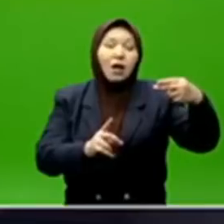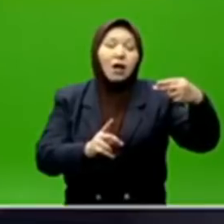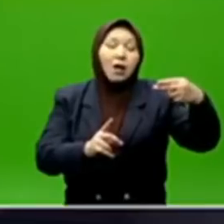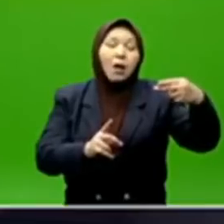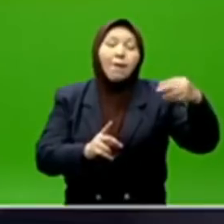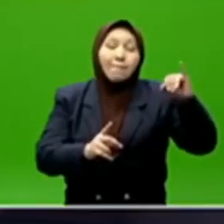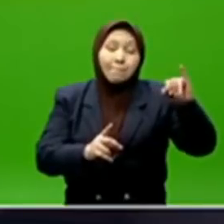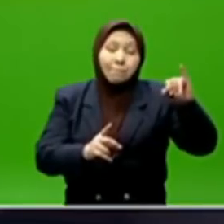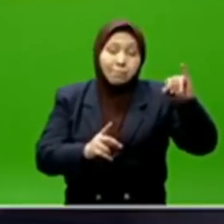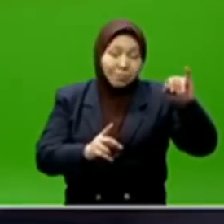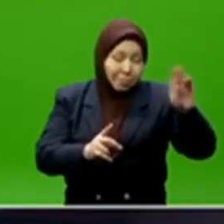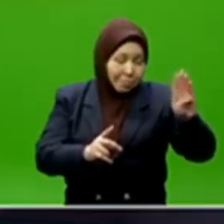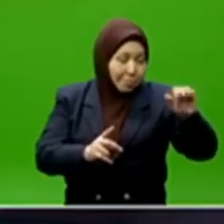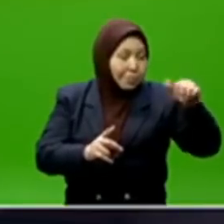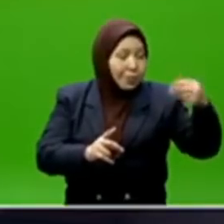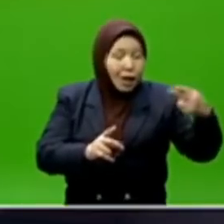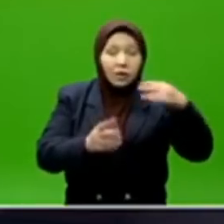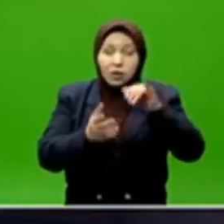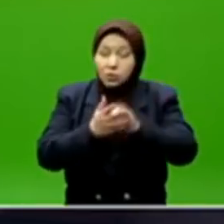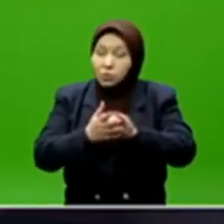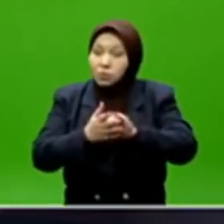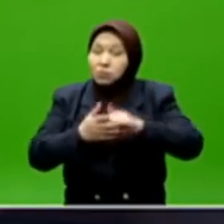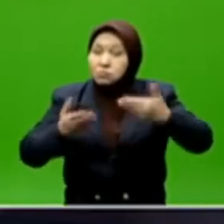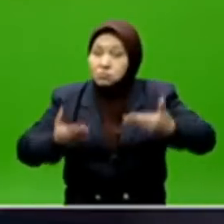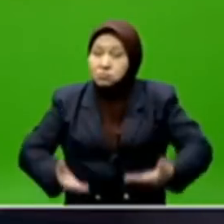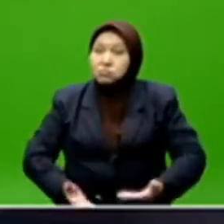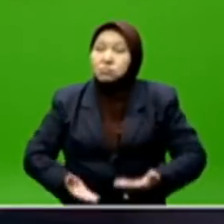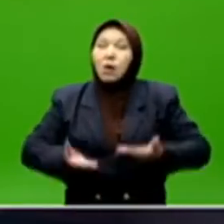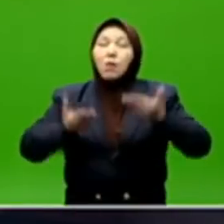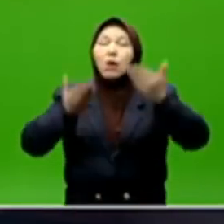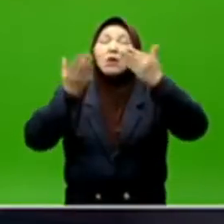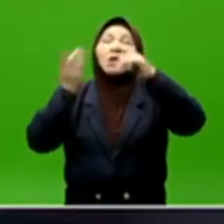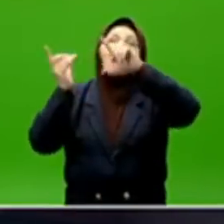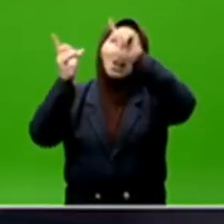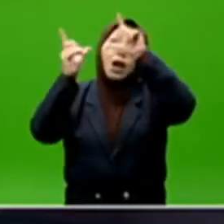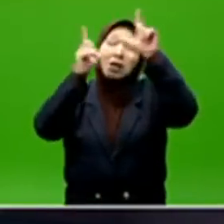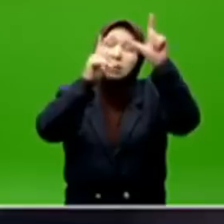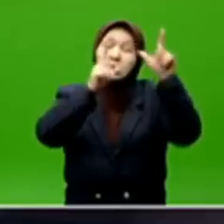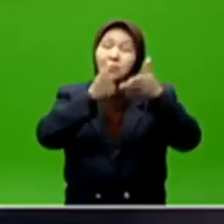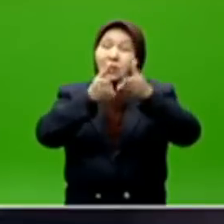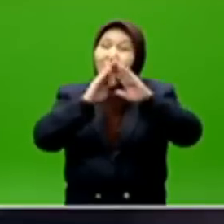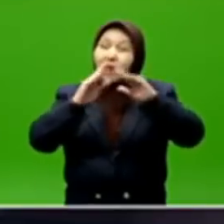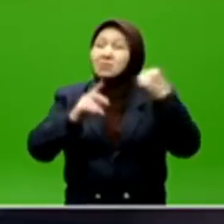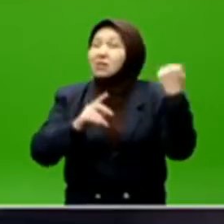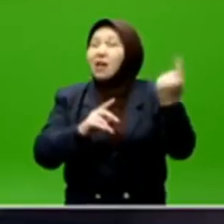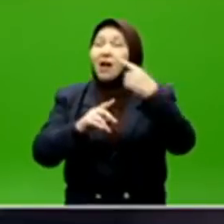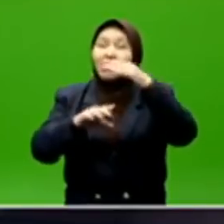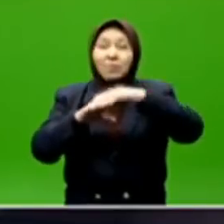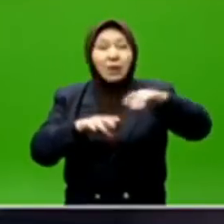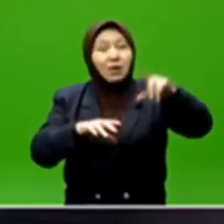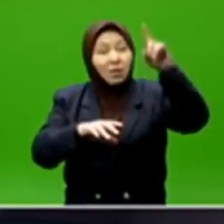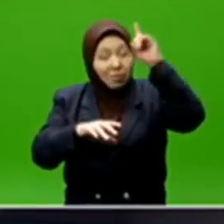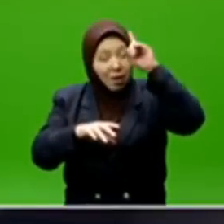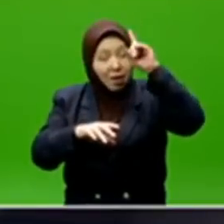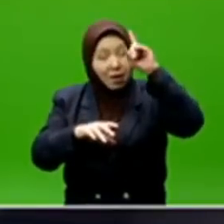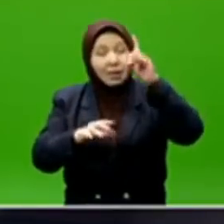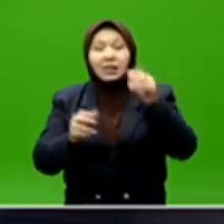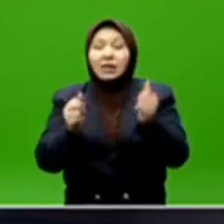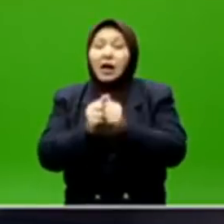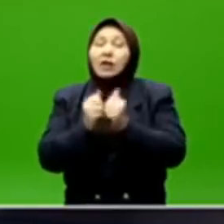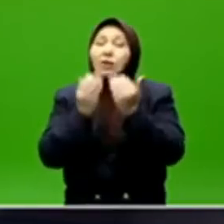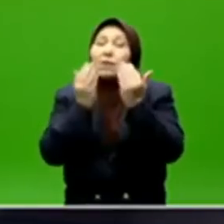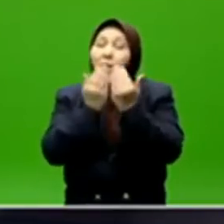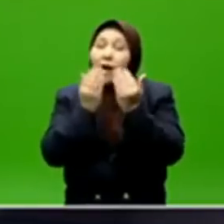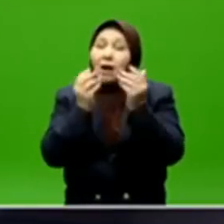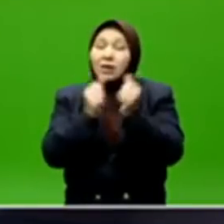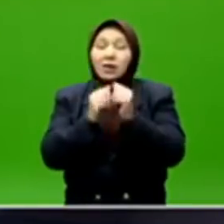itu beliau menjulang ke langit, ya, memohon selalu kepada Allah. Ini yang kita tengok, iaitu dengan doa,